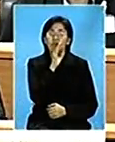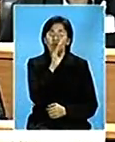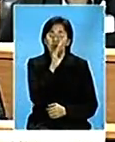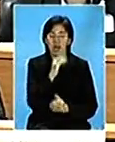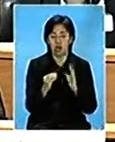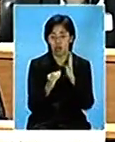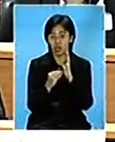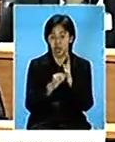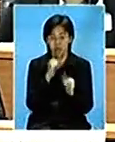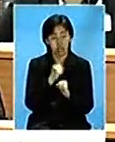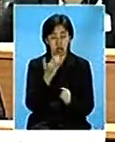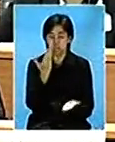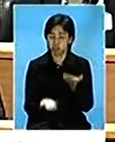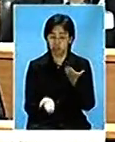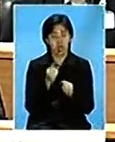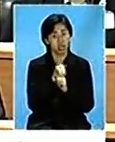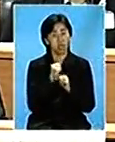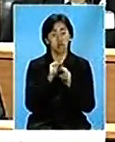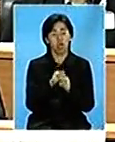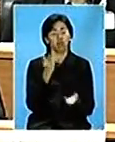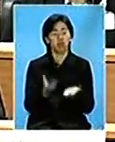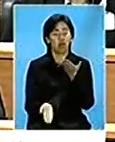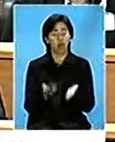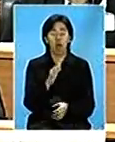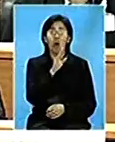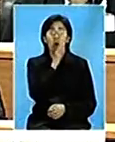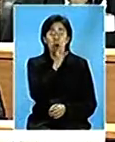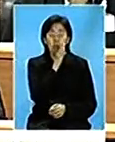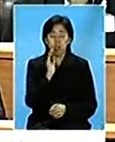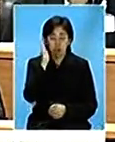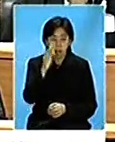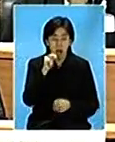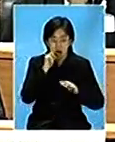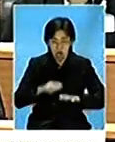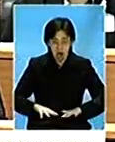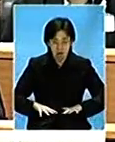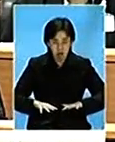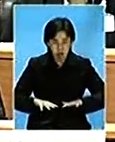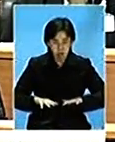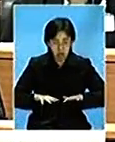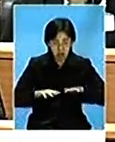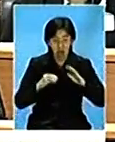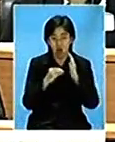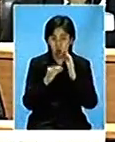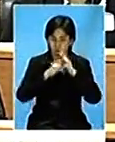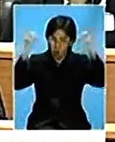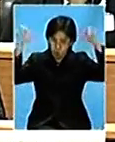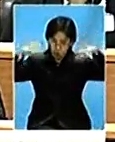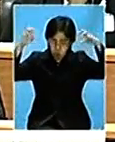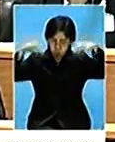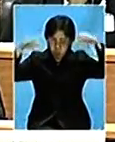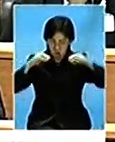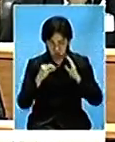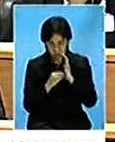องพิเศษที่จะทำอะไรตามใจชอบเนี่ยนะครับสมมุติว่าถ้าเกิดมันมีน้ำเอ่อขึ้นมายิ่งช่วงนี้ฝนตกเนี่ยนะคนกรุงเทพมหานครก็ชักไม่สบาย